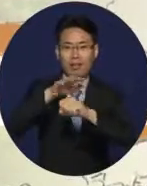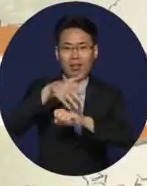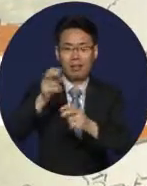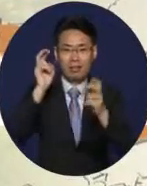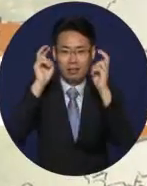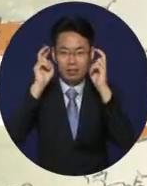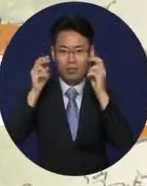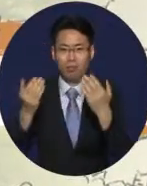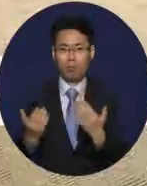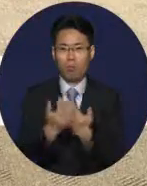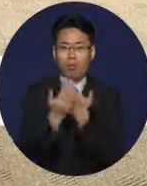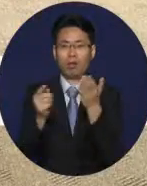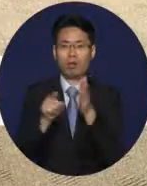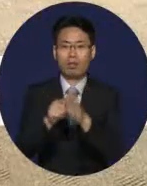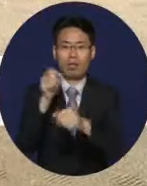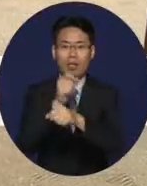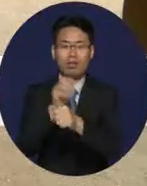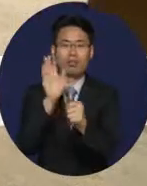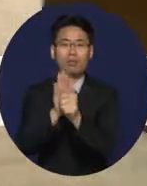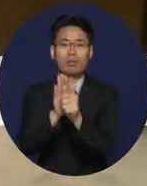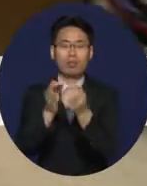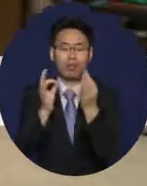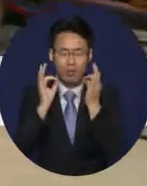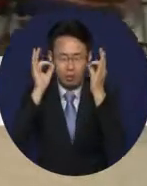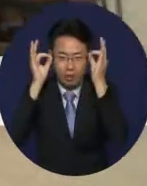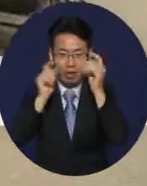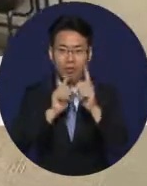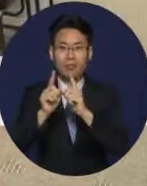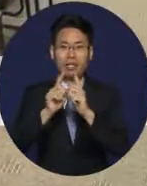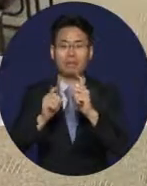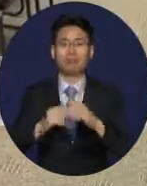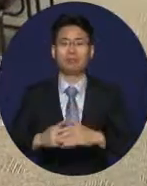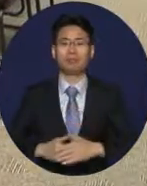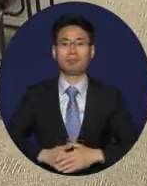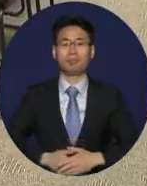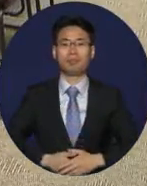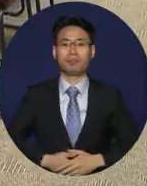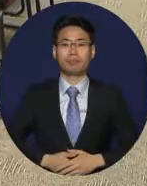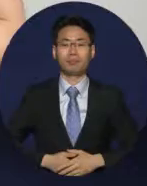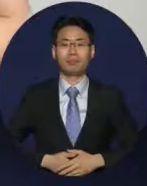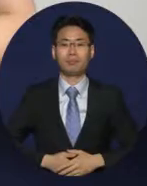세계적인 기업으로 성장할 수 있도록 행정지원에 최선을 다하겠다고 말했습니다.